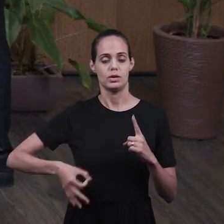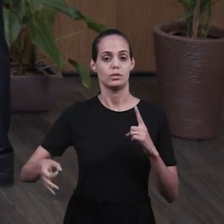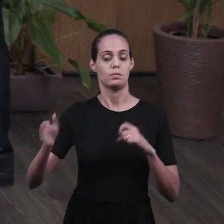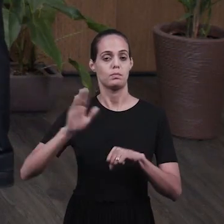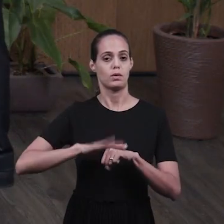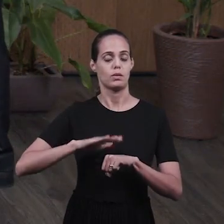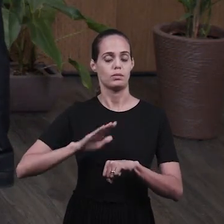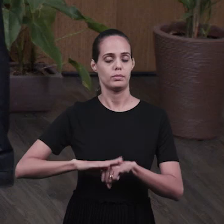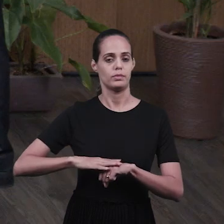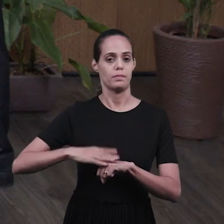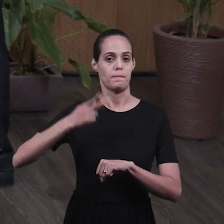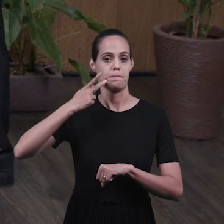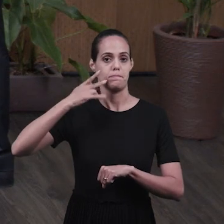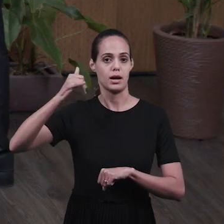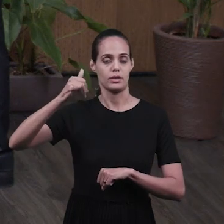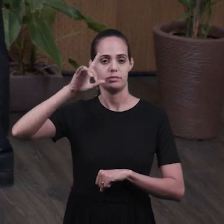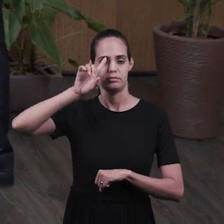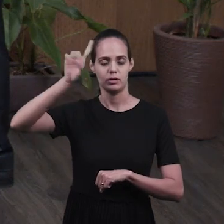Dieu le Père.